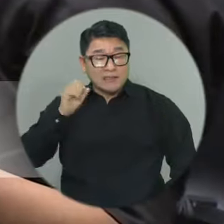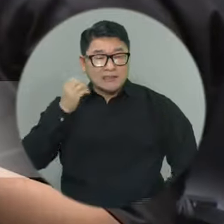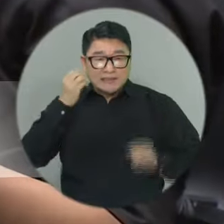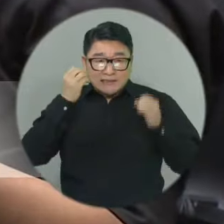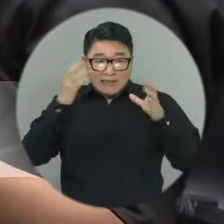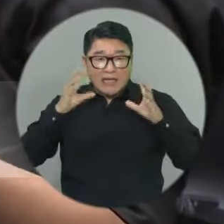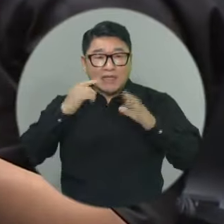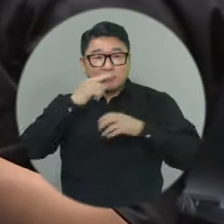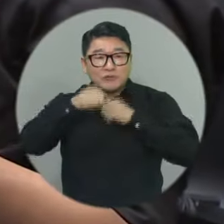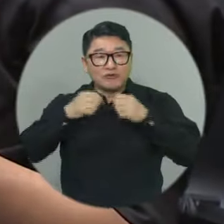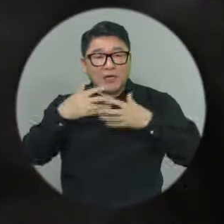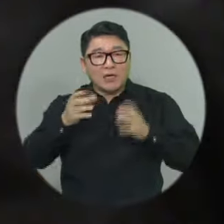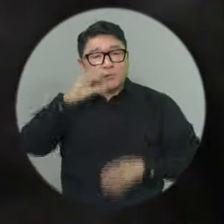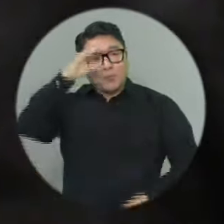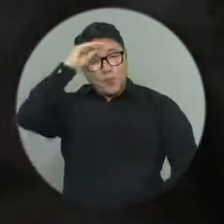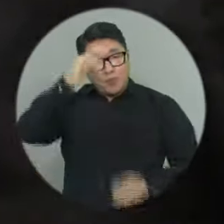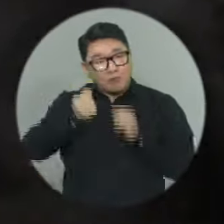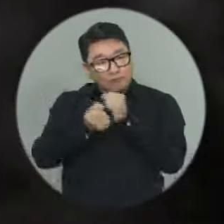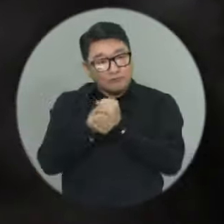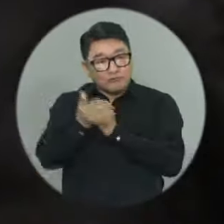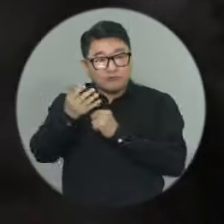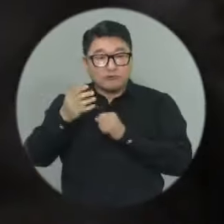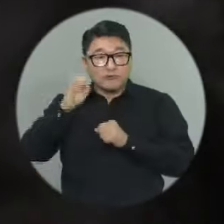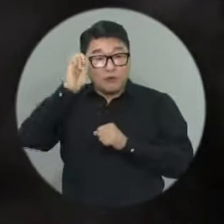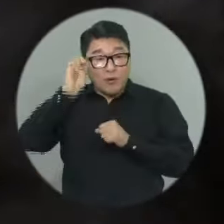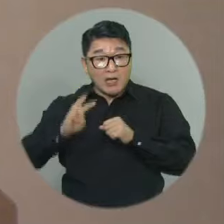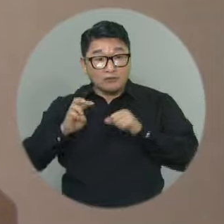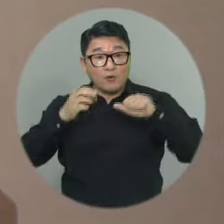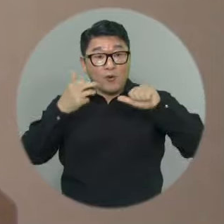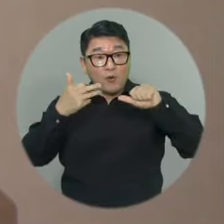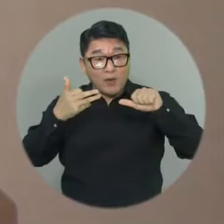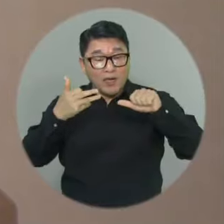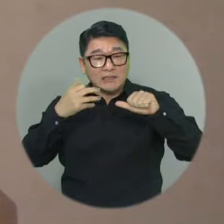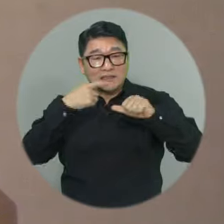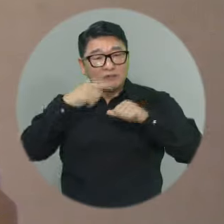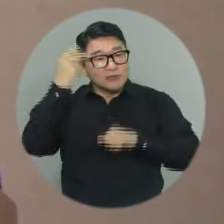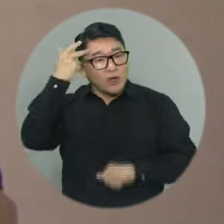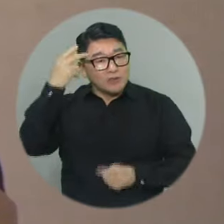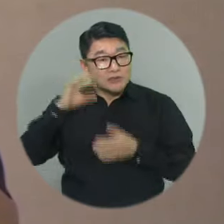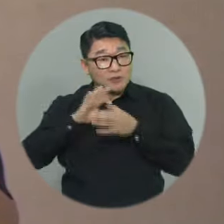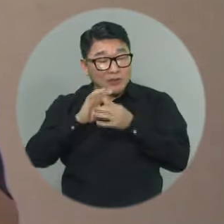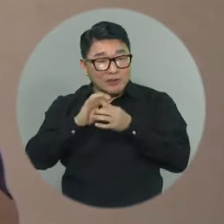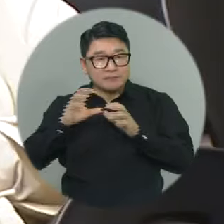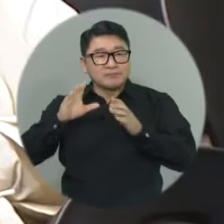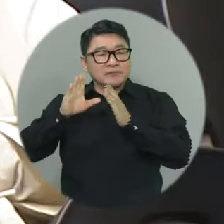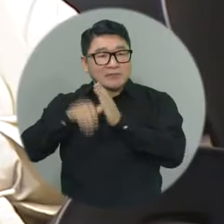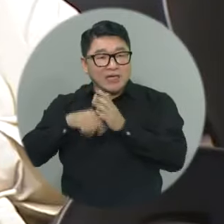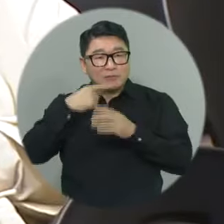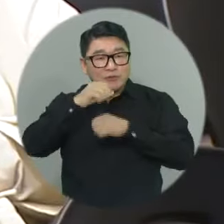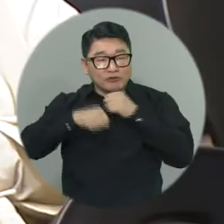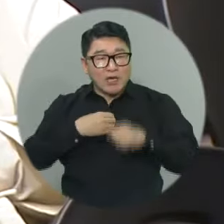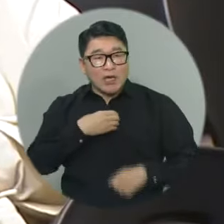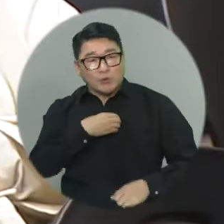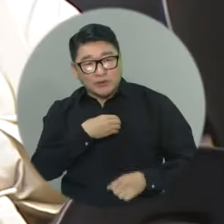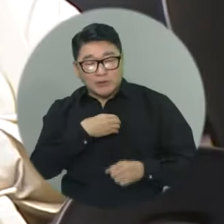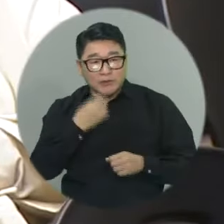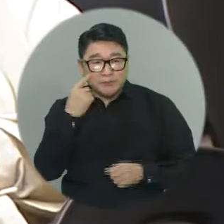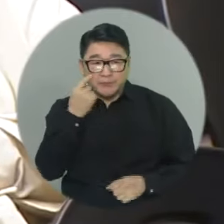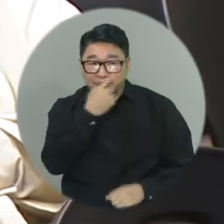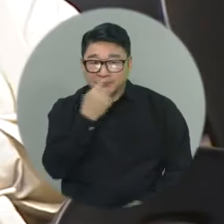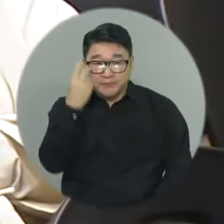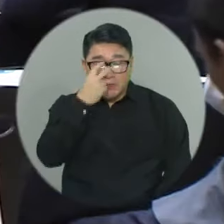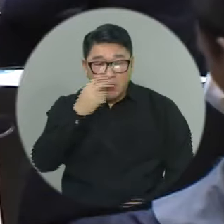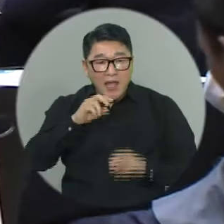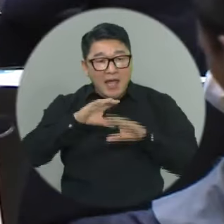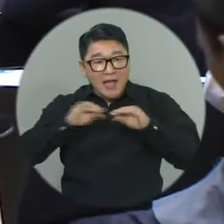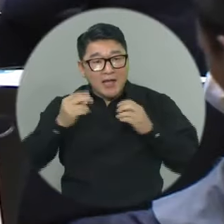세계 민주화운동의 모범이 된 5.18 민주화운동 정신을 토대로 이 시대 자유와 민주주의의 위기를 진단하고